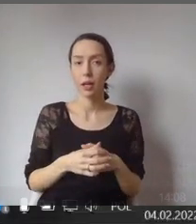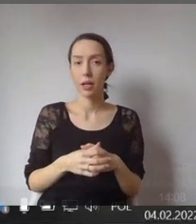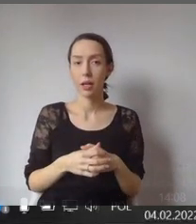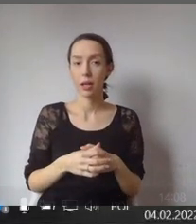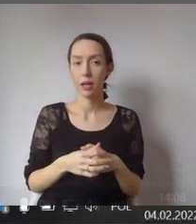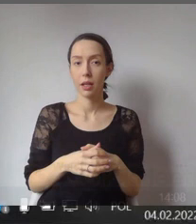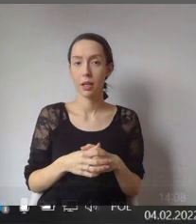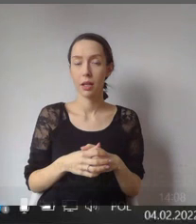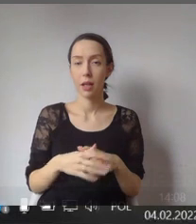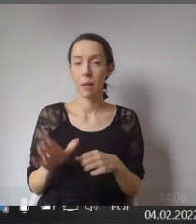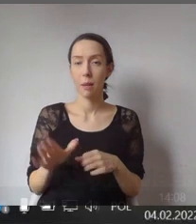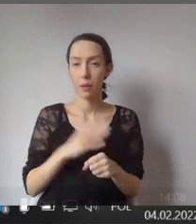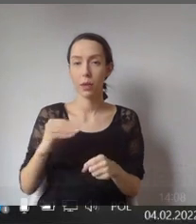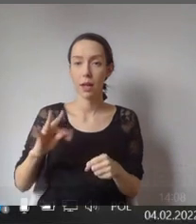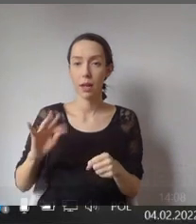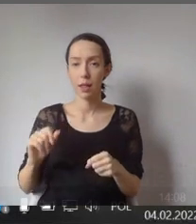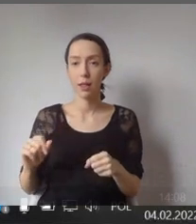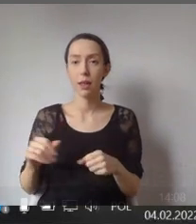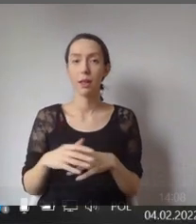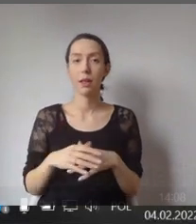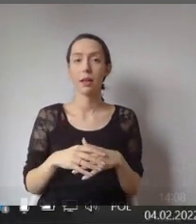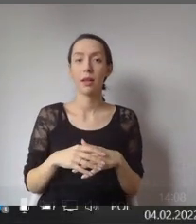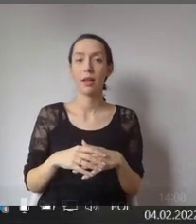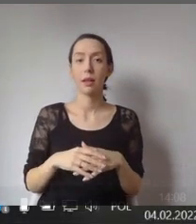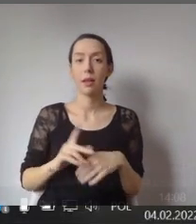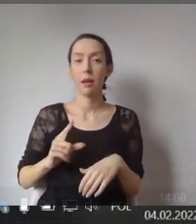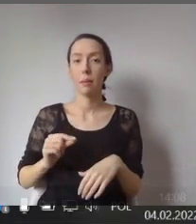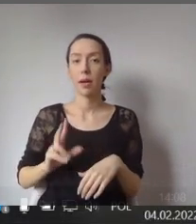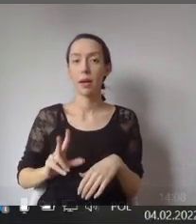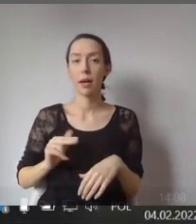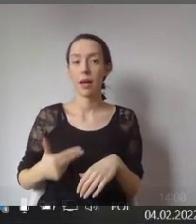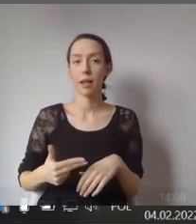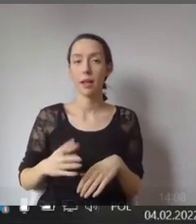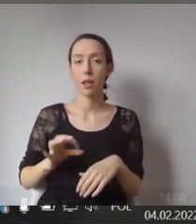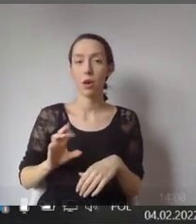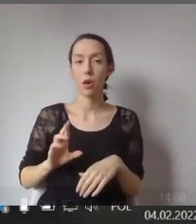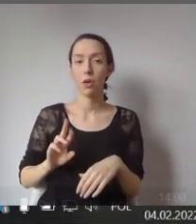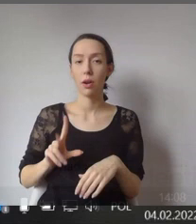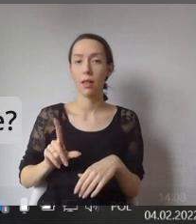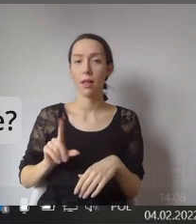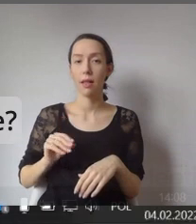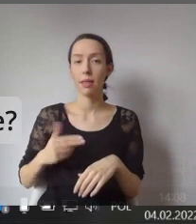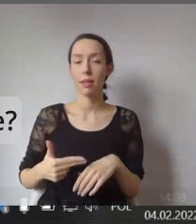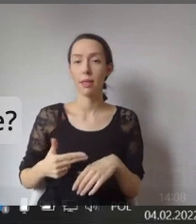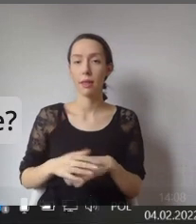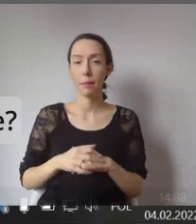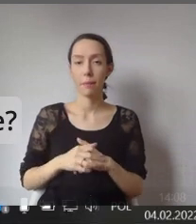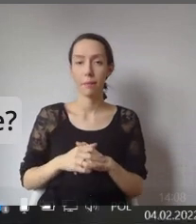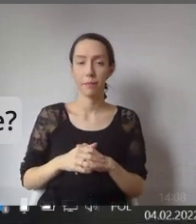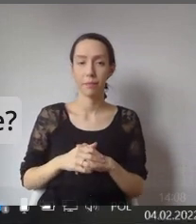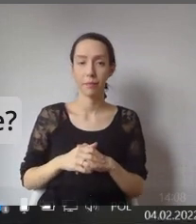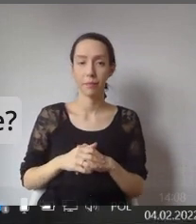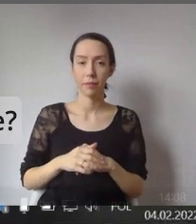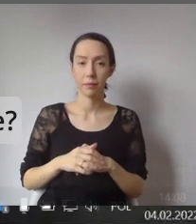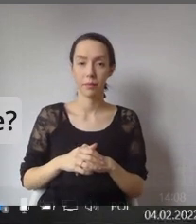forma zatrudnienia, pełny etat i na przykład PKN Orlen. Zobaczcie, to tutaj już w